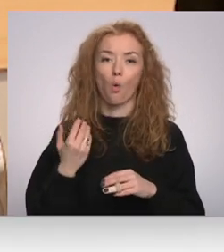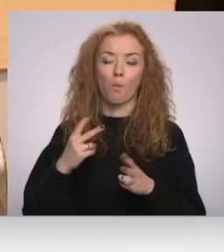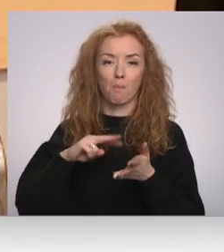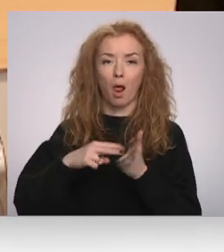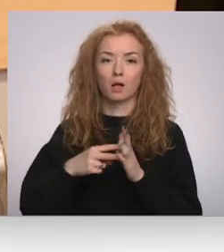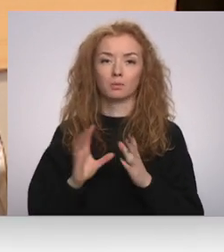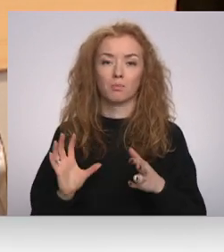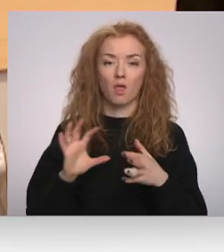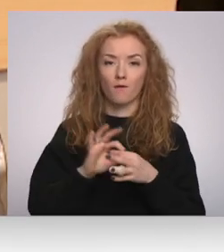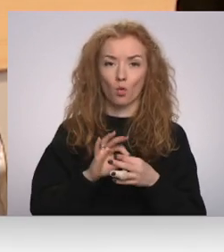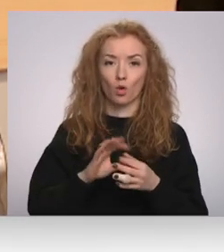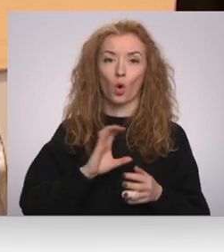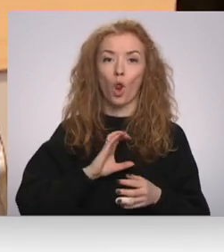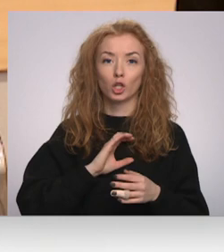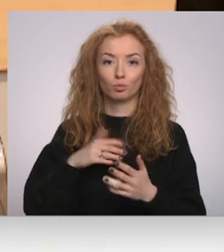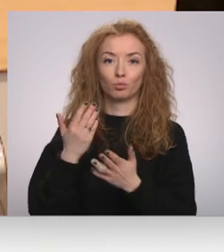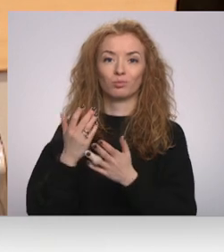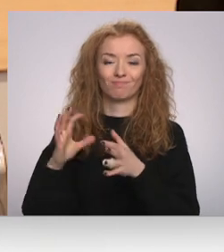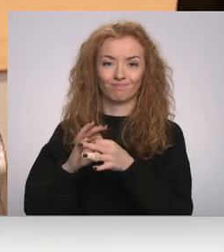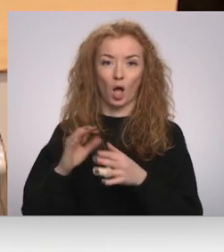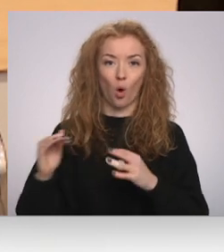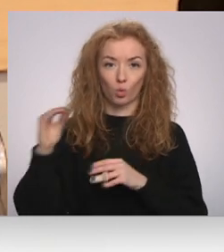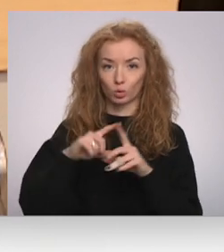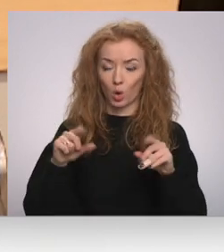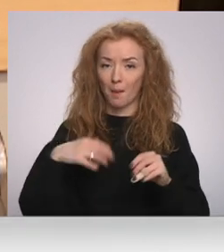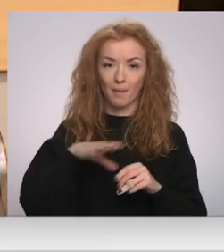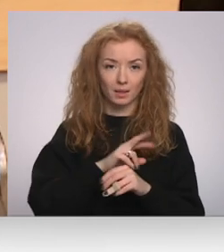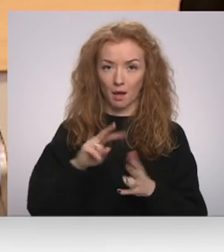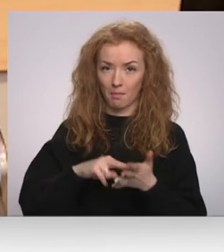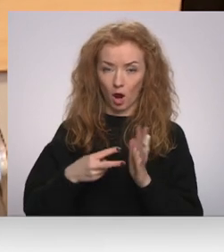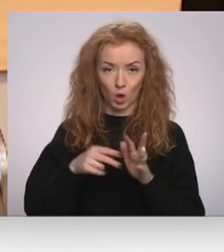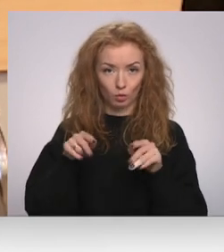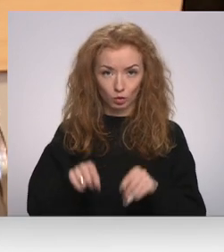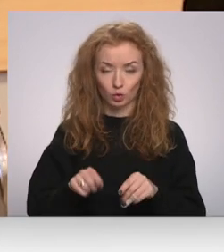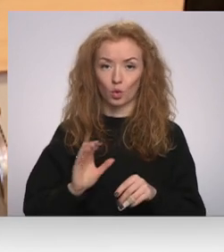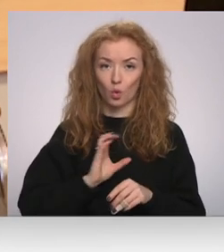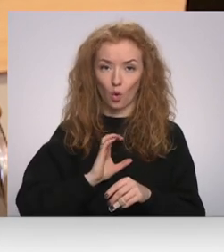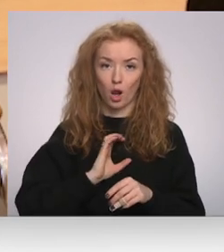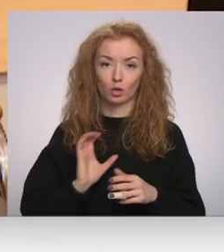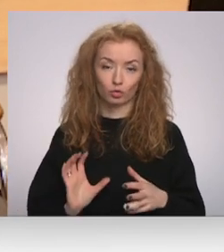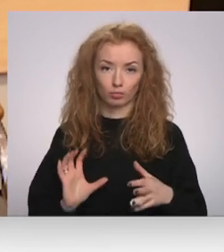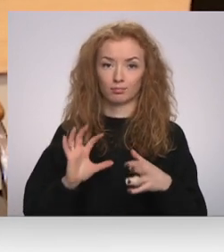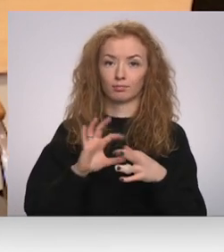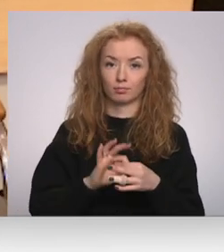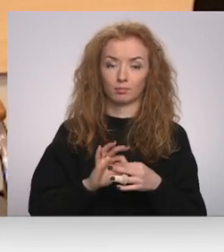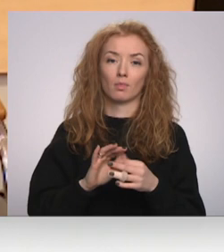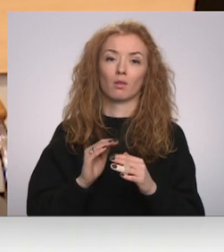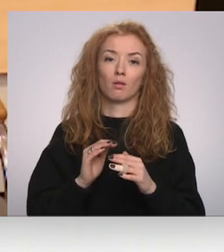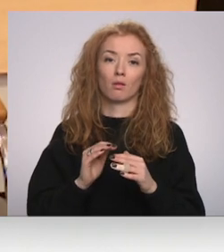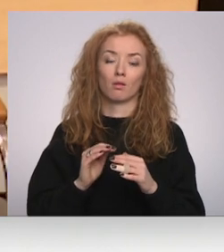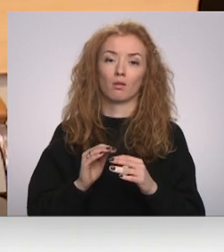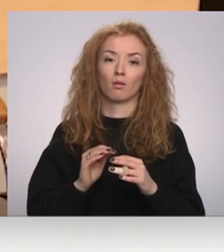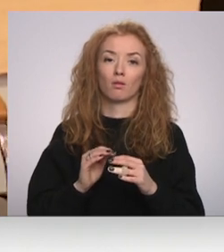mūsu koledžas augstskolām un arī šobrīd mēs neplānojam pievienot Jēkabpils agrobiznesa